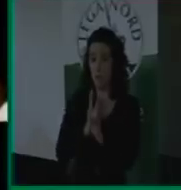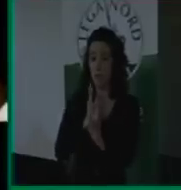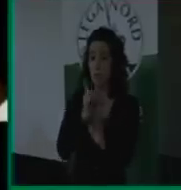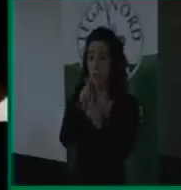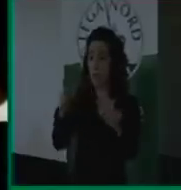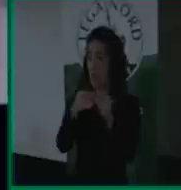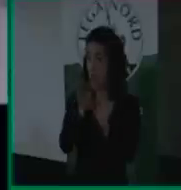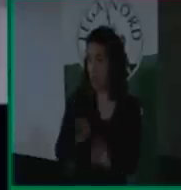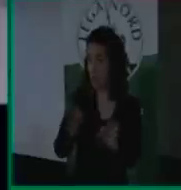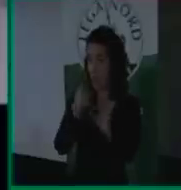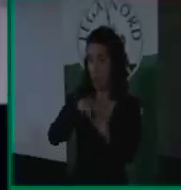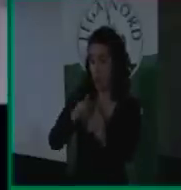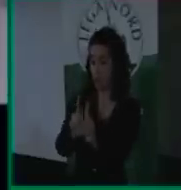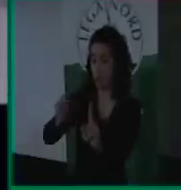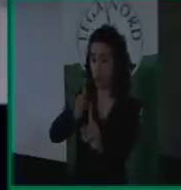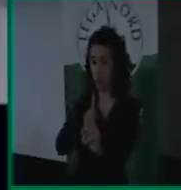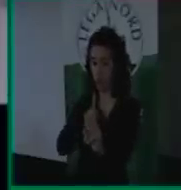dell'Europa del